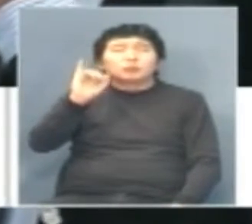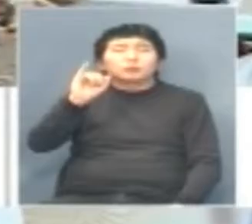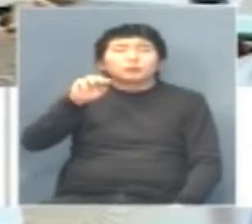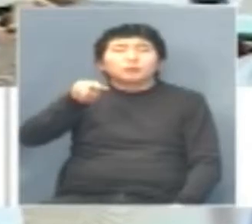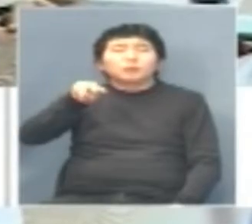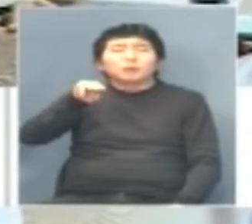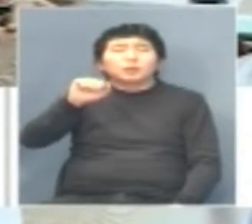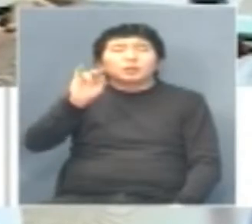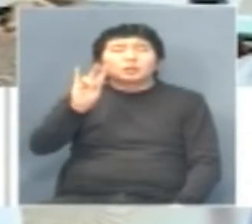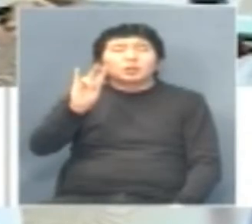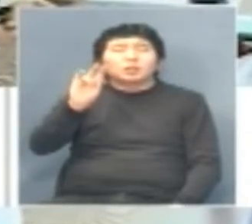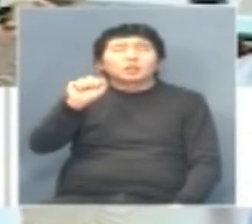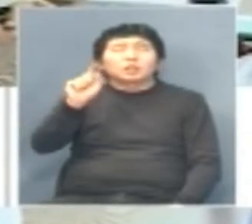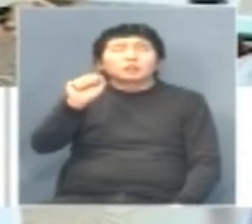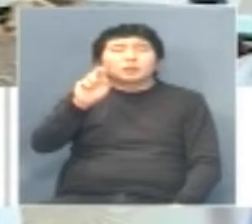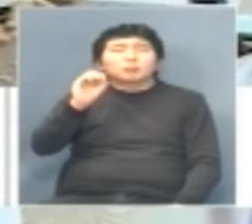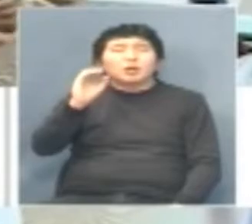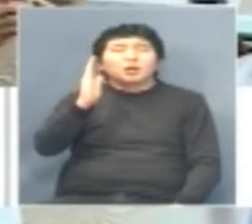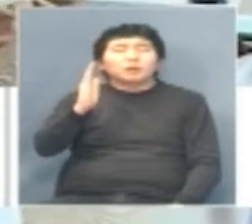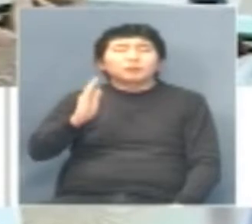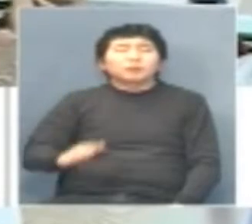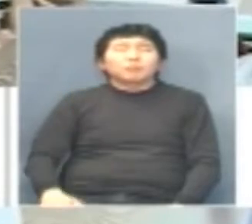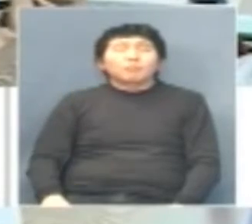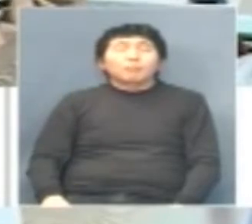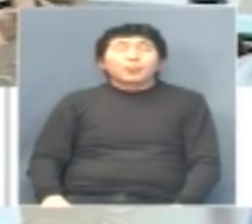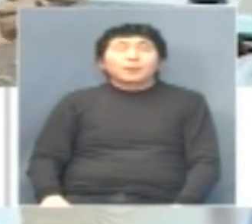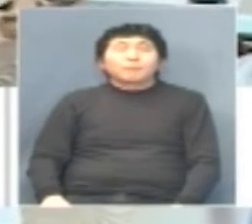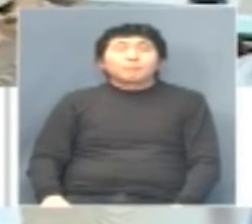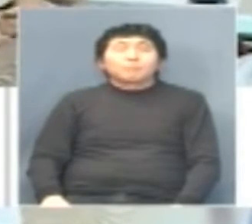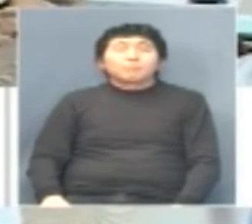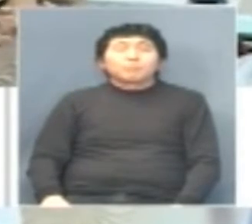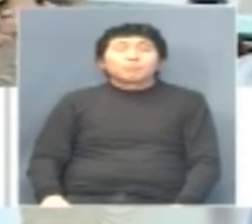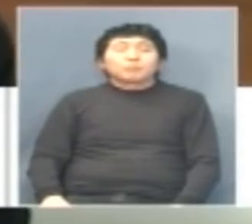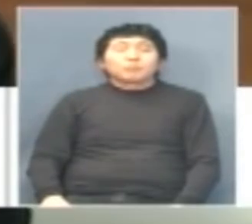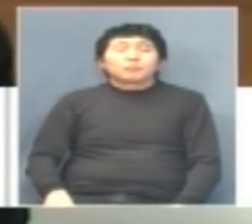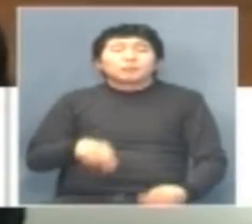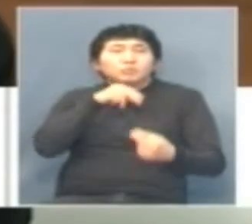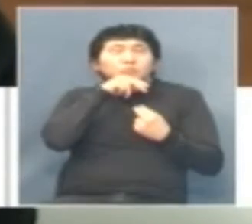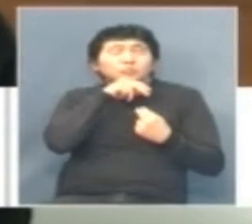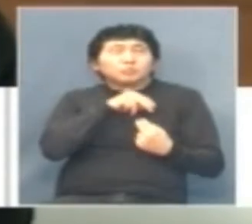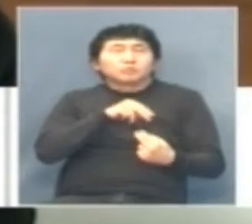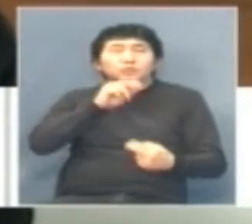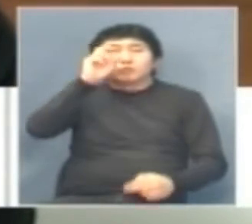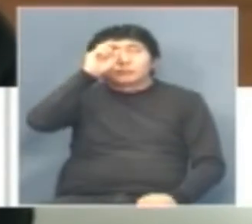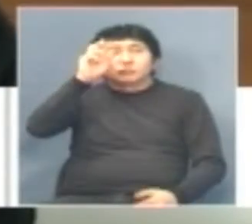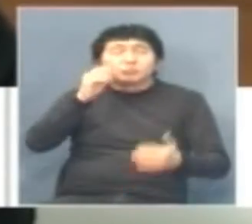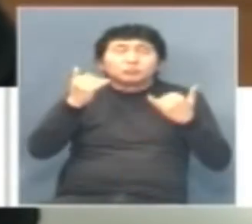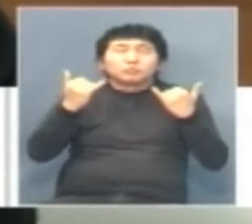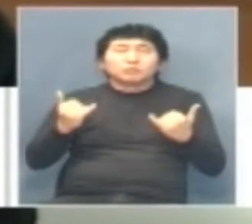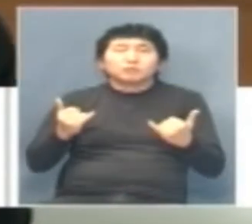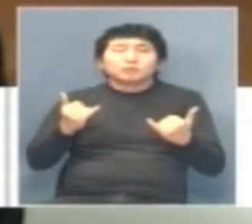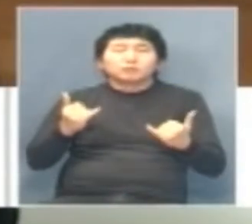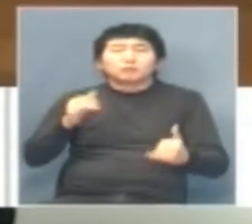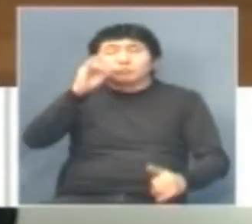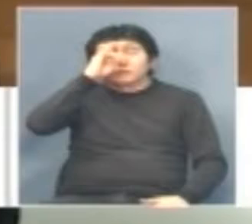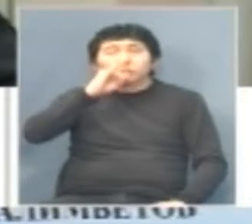белгілі. Жақсының жақсылығын айт нұртасын демекші, елбасына ауыр күн туғанда тынбай еңбек етіп, мемлекеттің бүгінгі деңгейдегі